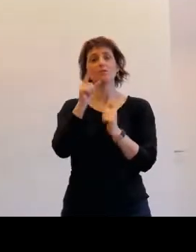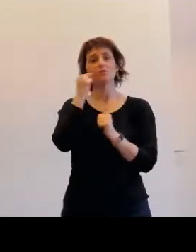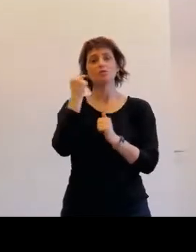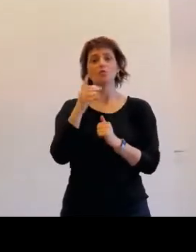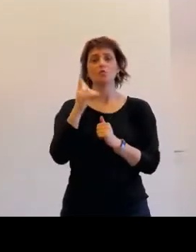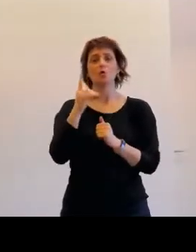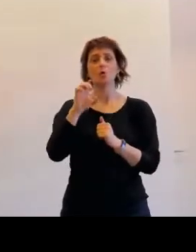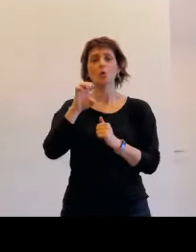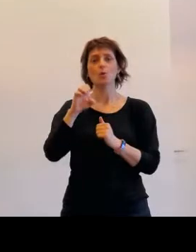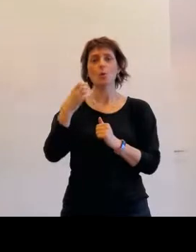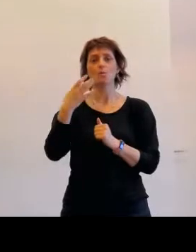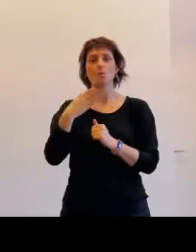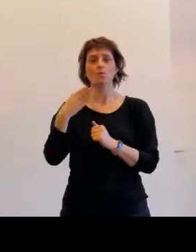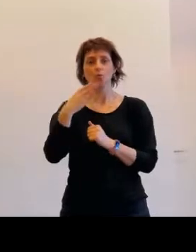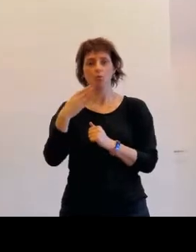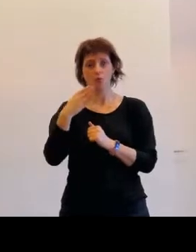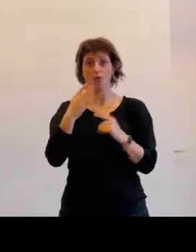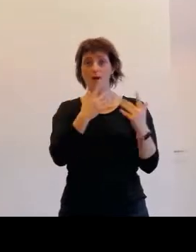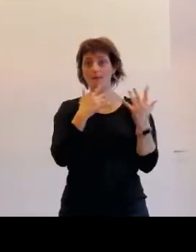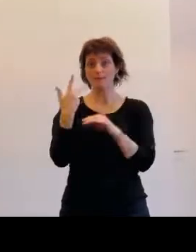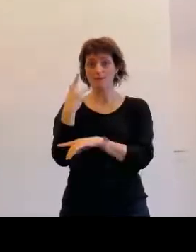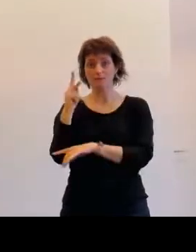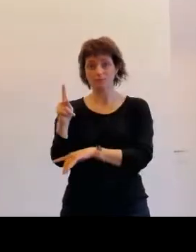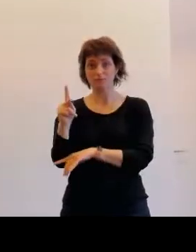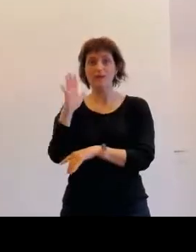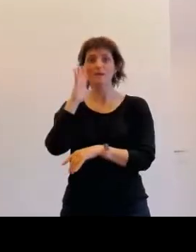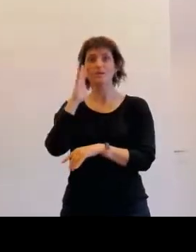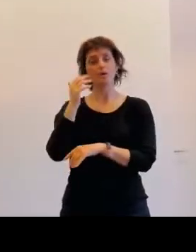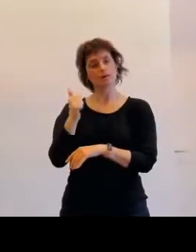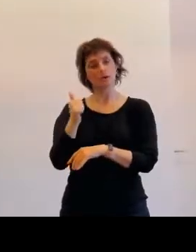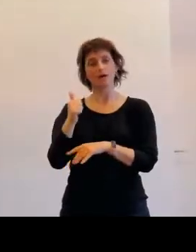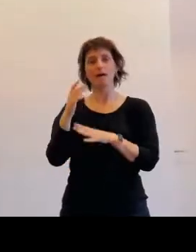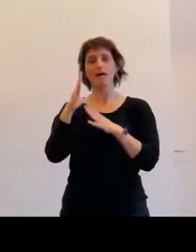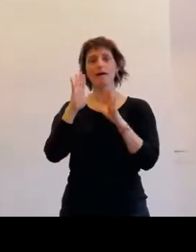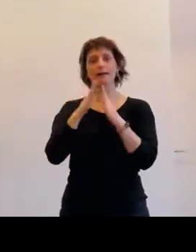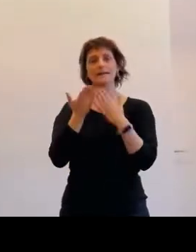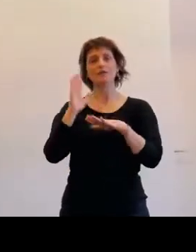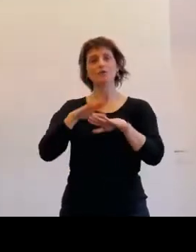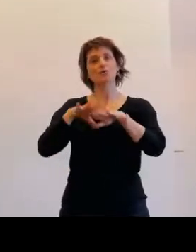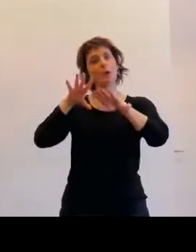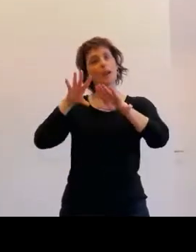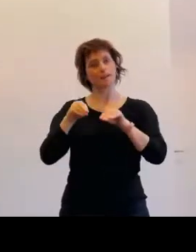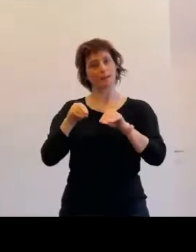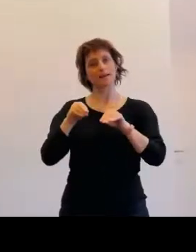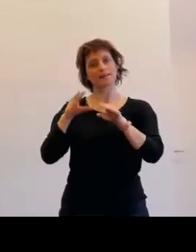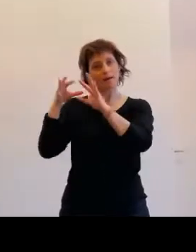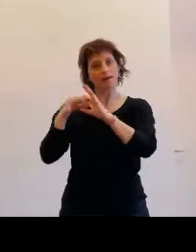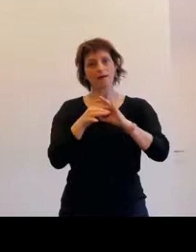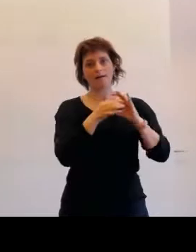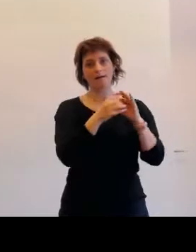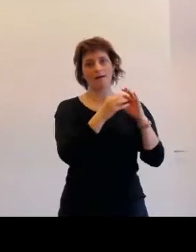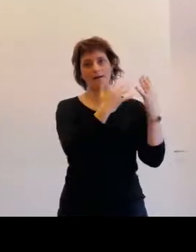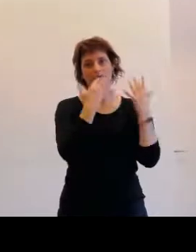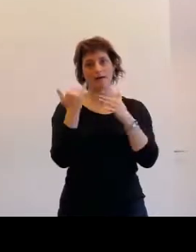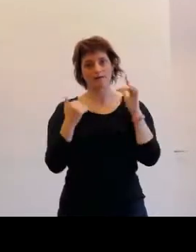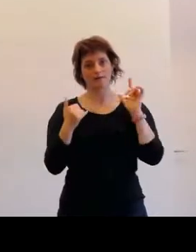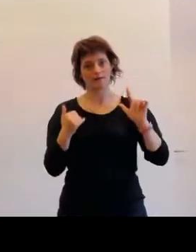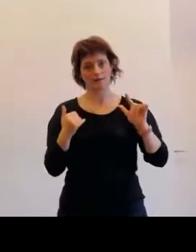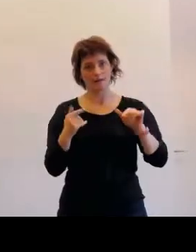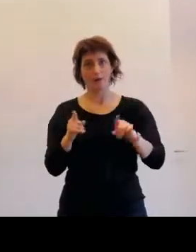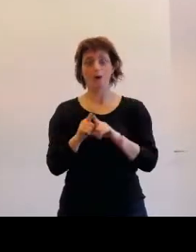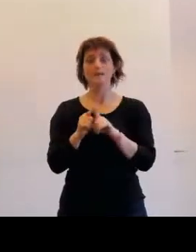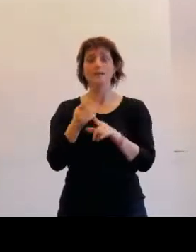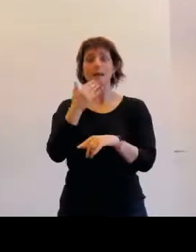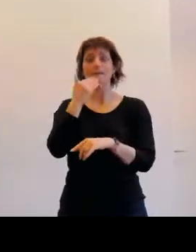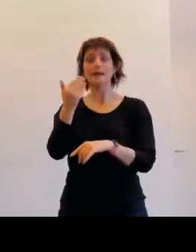de l'Académie Goncourt que le Livre sur la Place 2022 sera placé, et je remercie par la même occasion Françoise